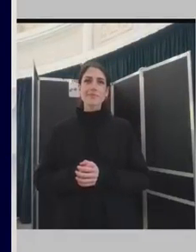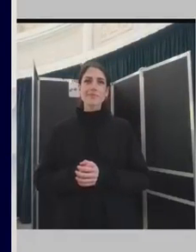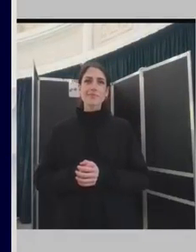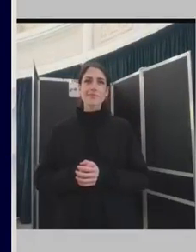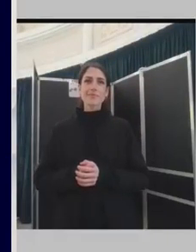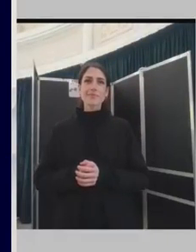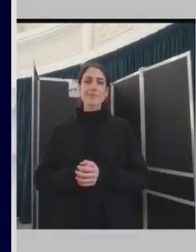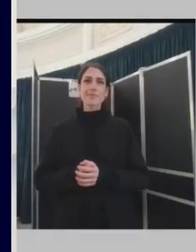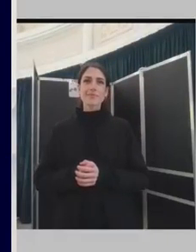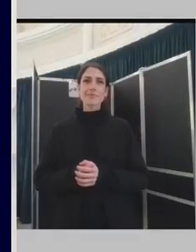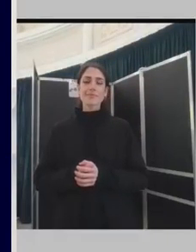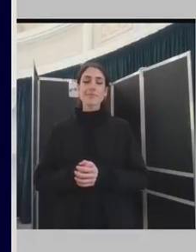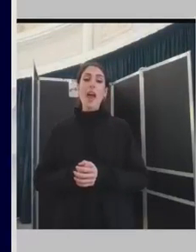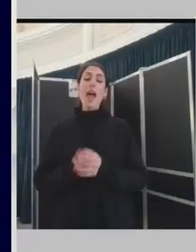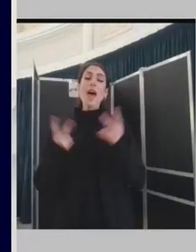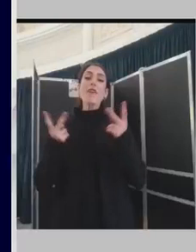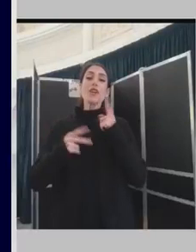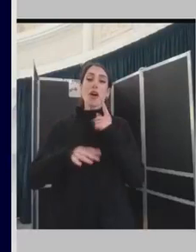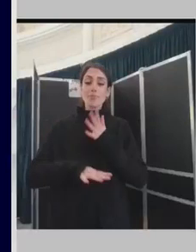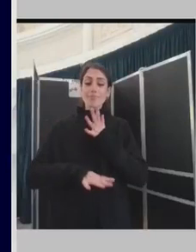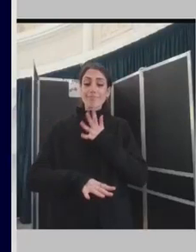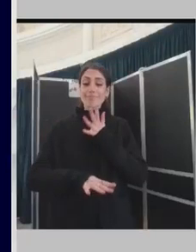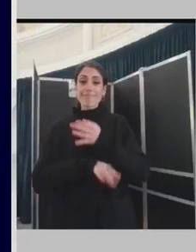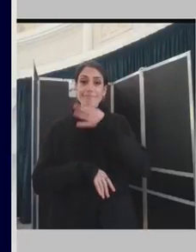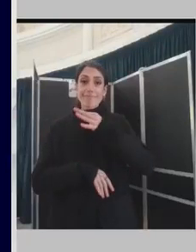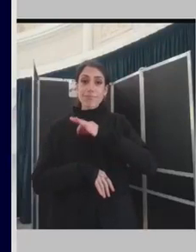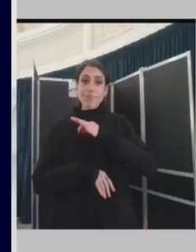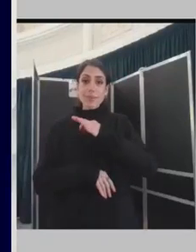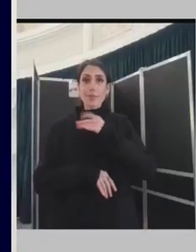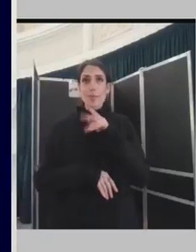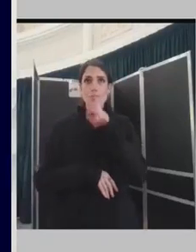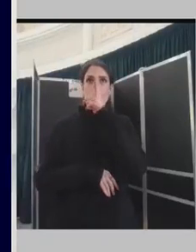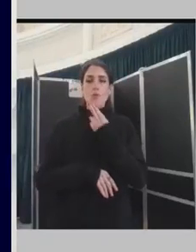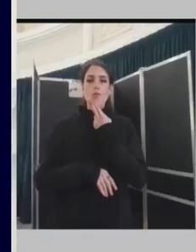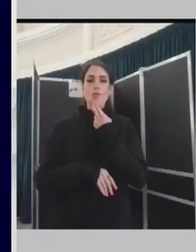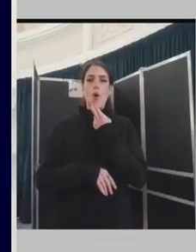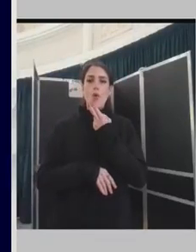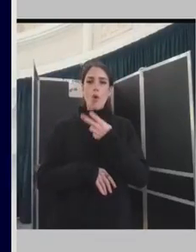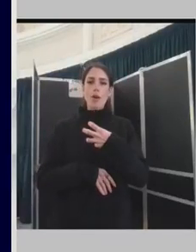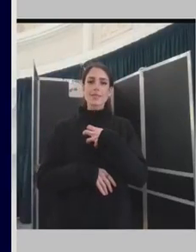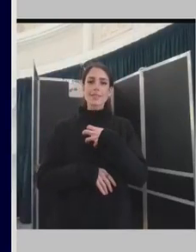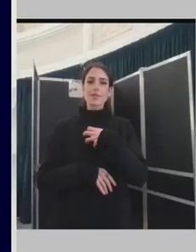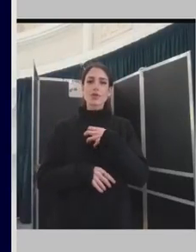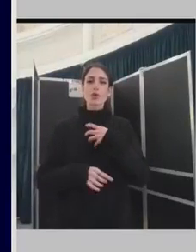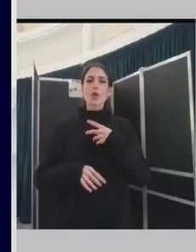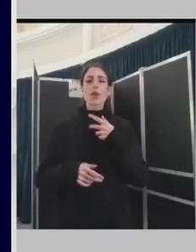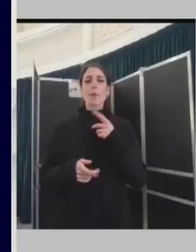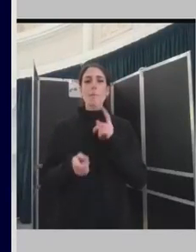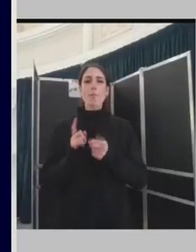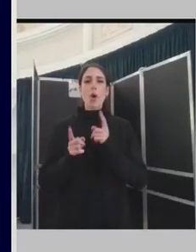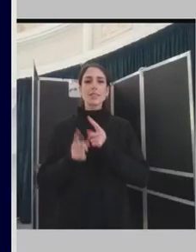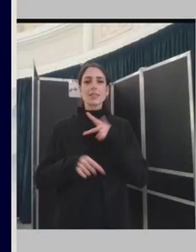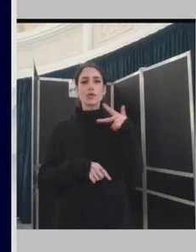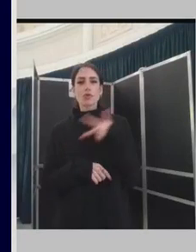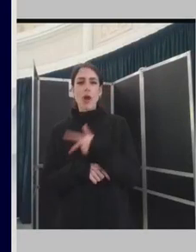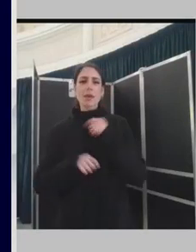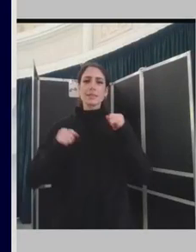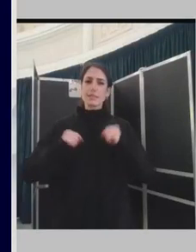Il pezzetto che tocca a me come assessore alle politiche sociali e della salute, ma anche